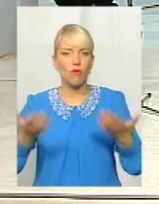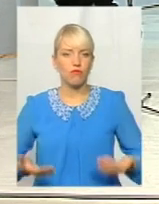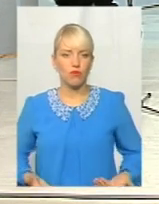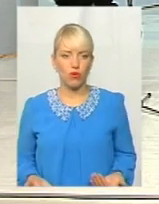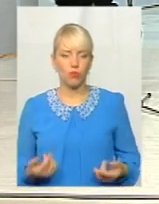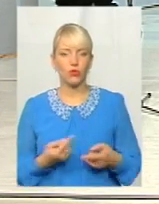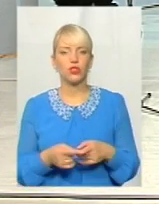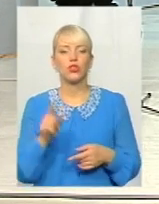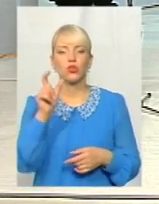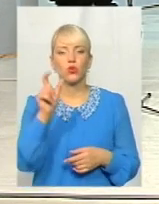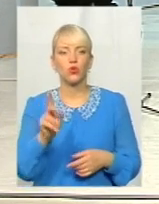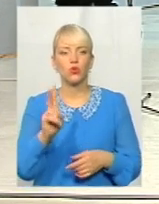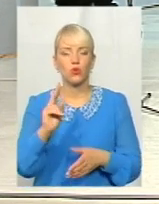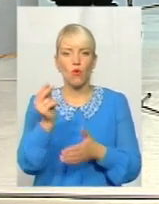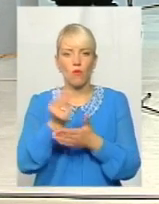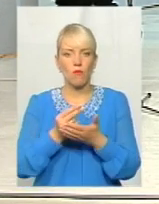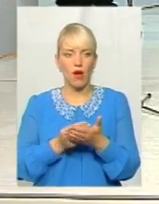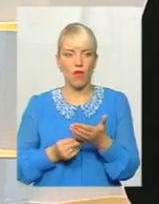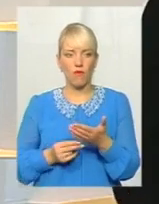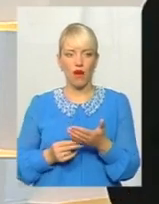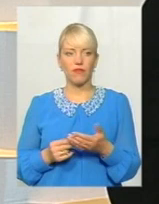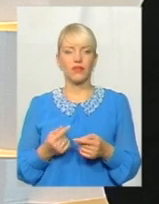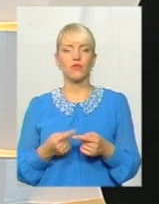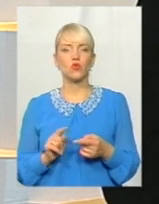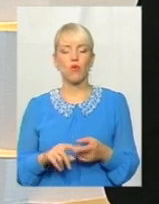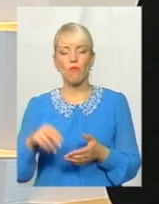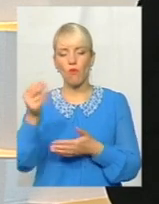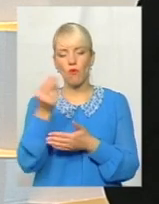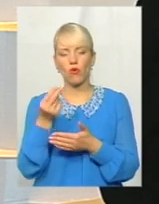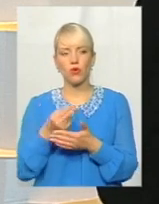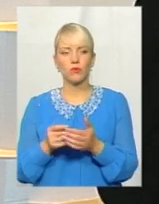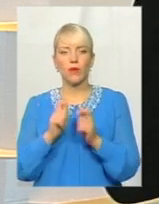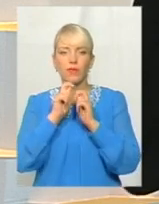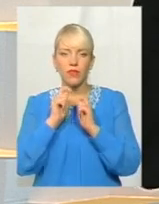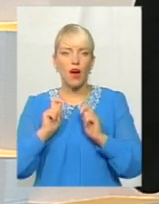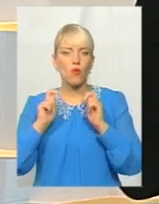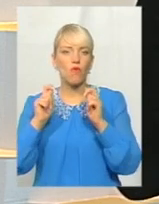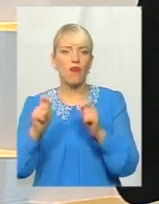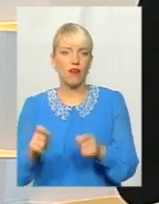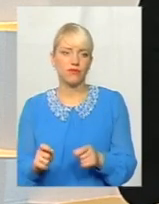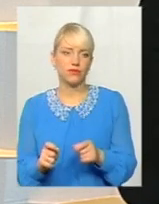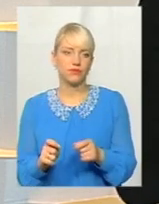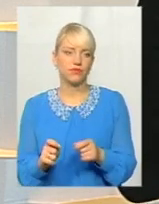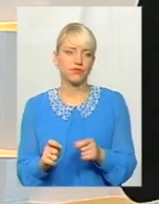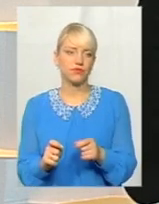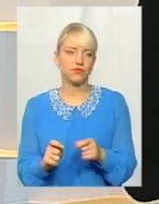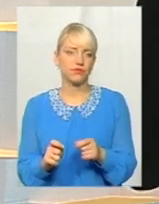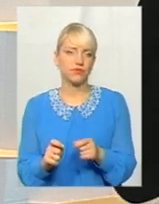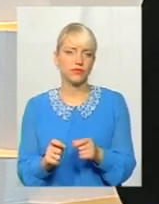той, хто малював, він в цьому розписі дарував якесь, ну,